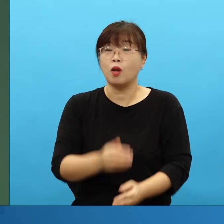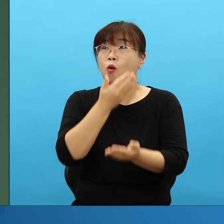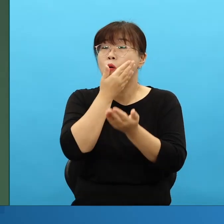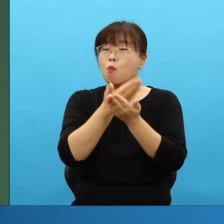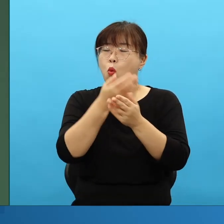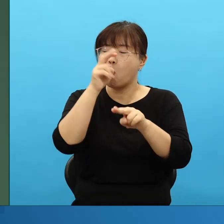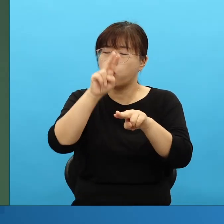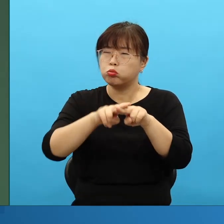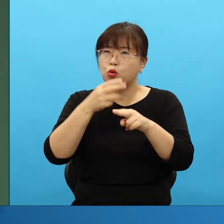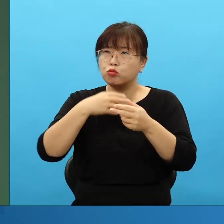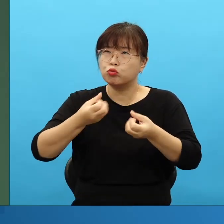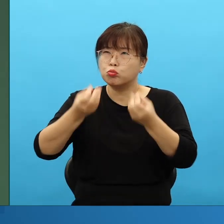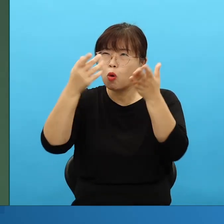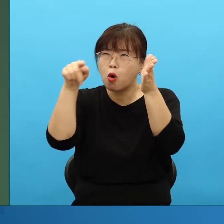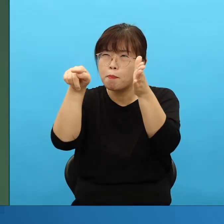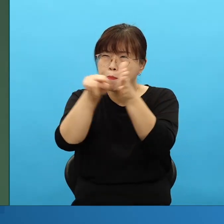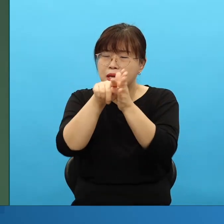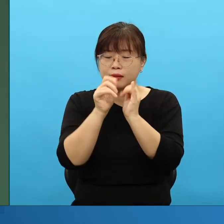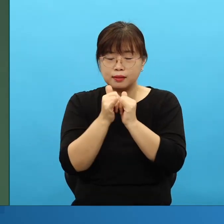기도하다가